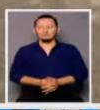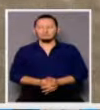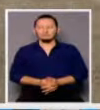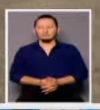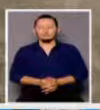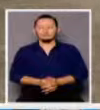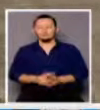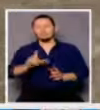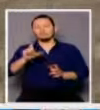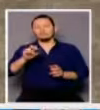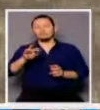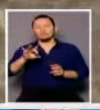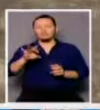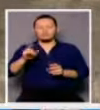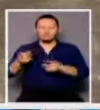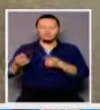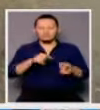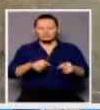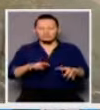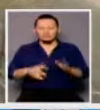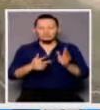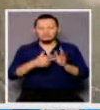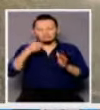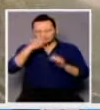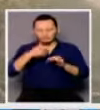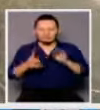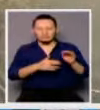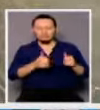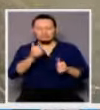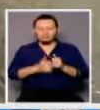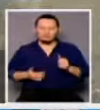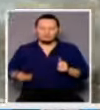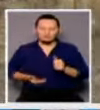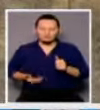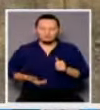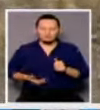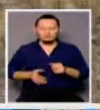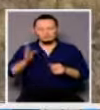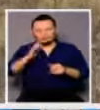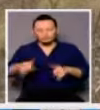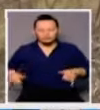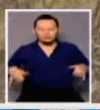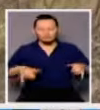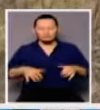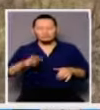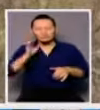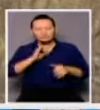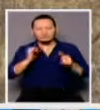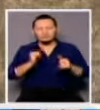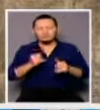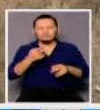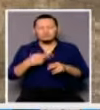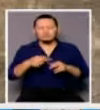Эльмира Аманғалиеваның Сарыөзекке көшіп келгеніне 8 жыл болды. Күнде осылай тіршілік нәрін өзектен тасып ішеді. Сапасы су денсаулыққа әсер